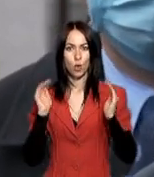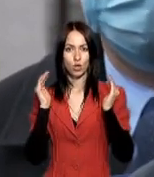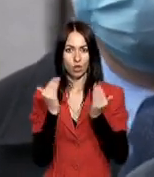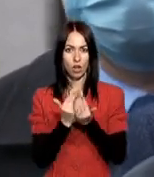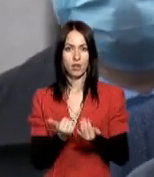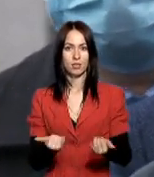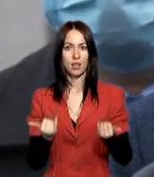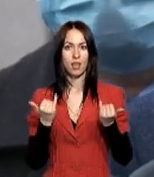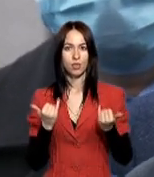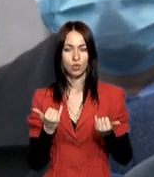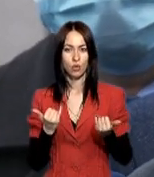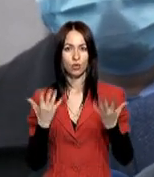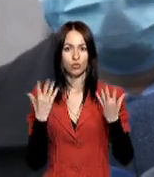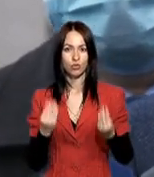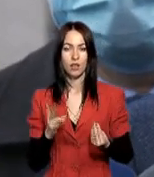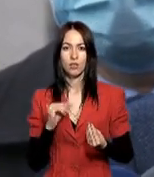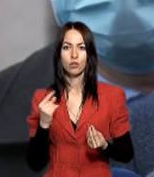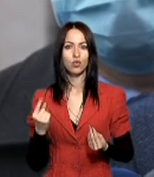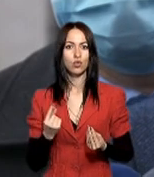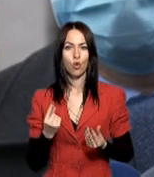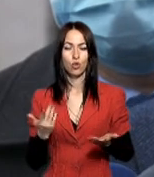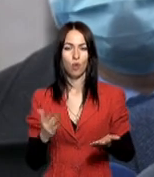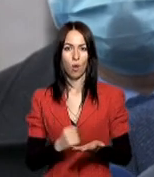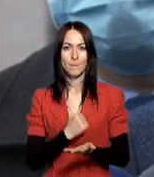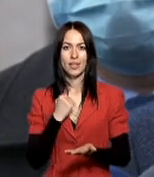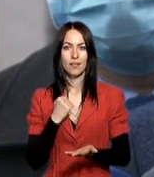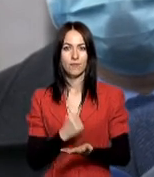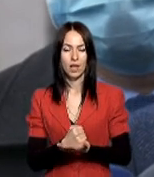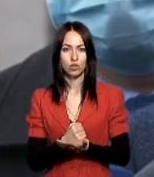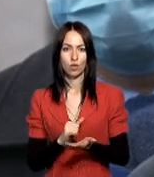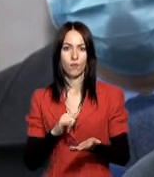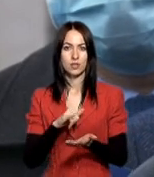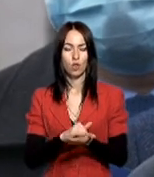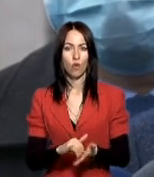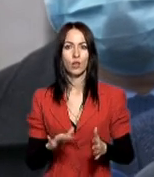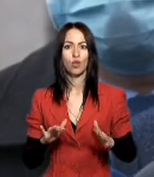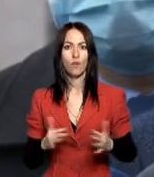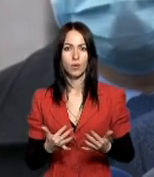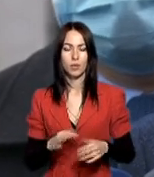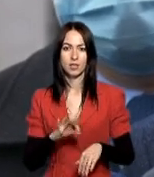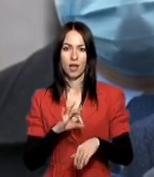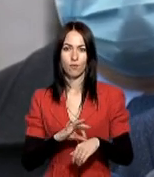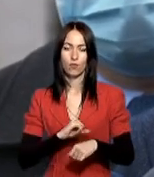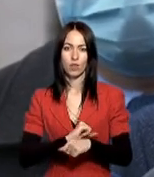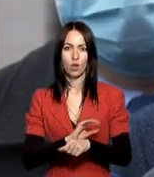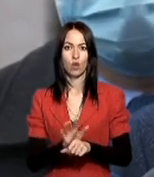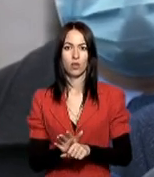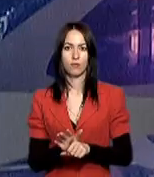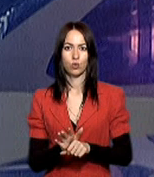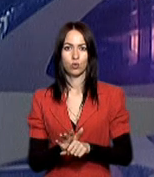на сьогоднішній день жодного підтвердженого встановленого випадку захворювання коронавірусом.